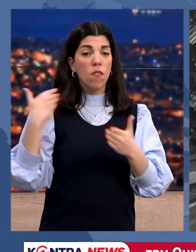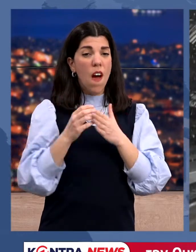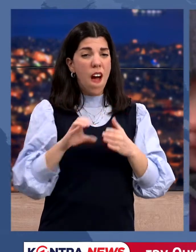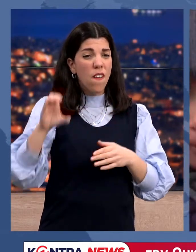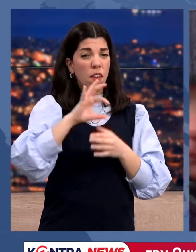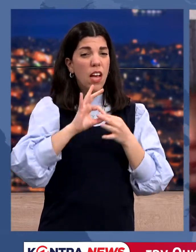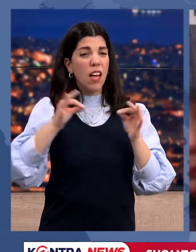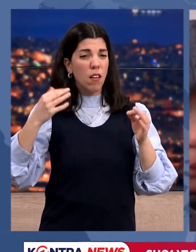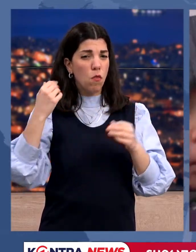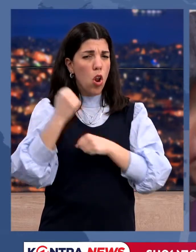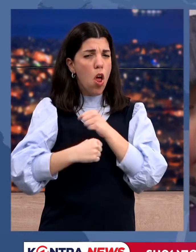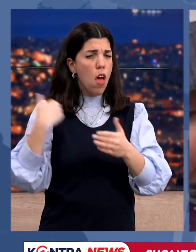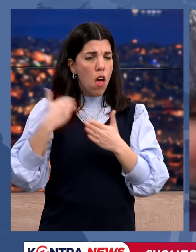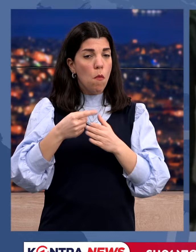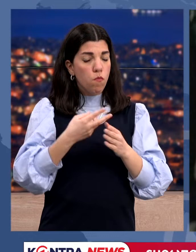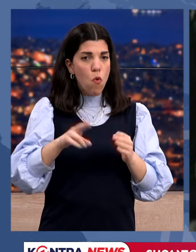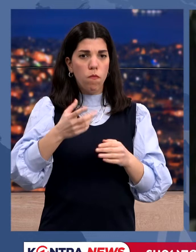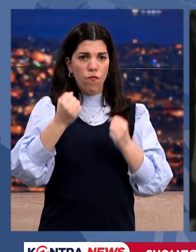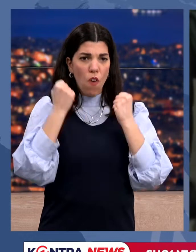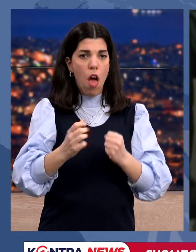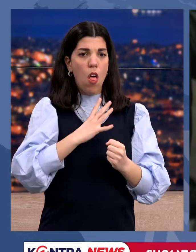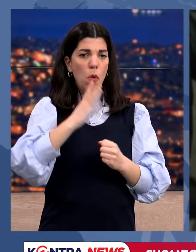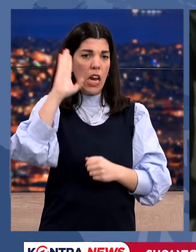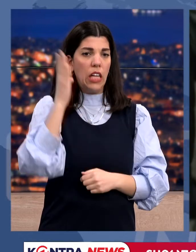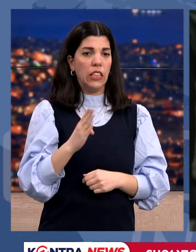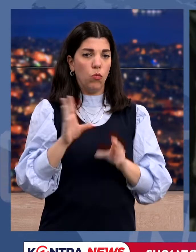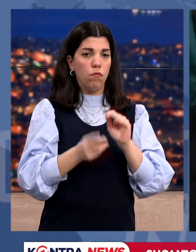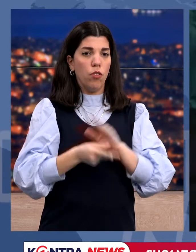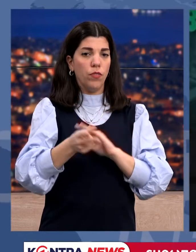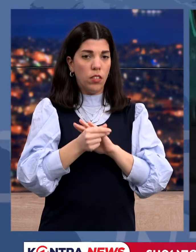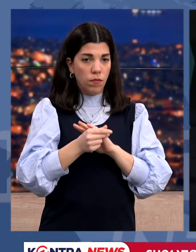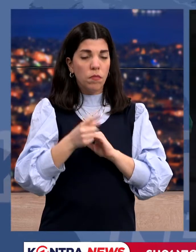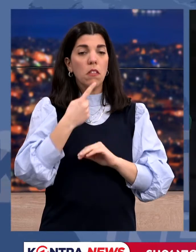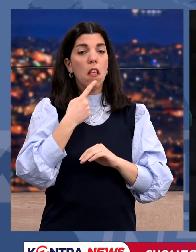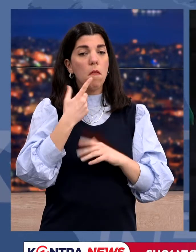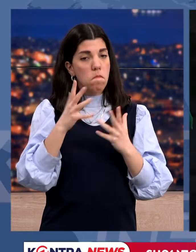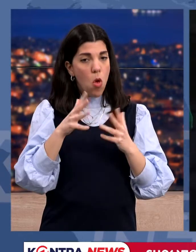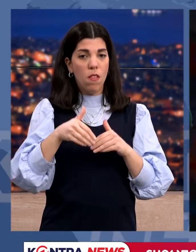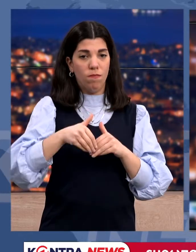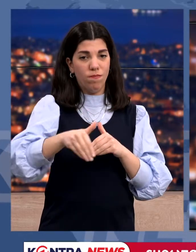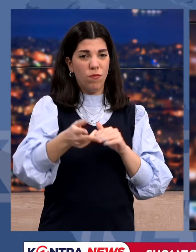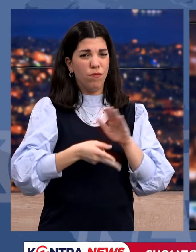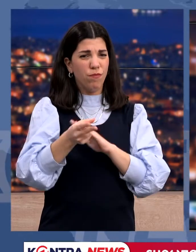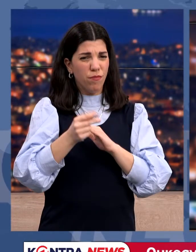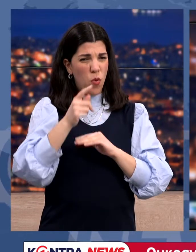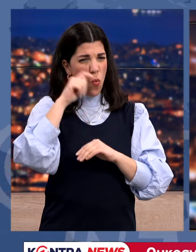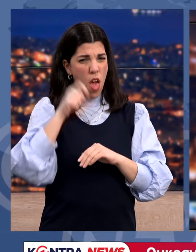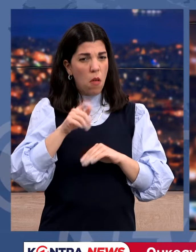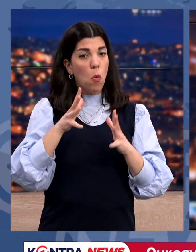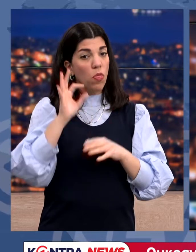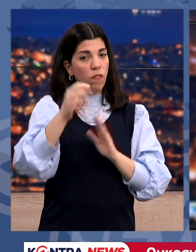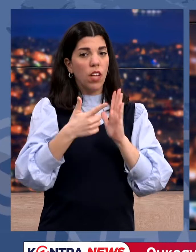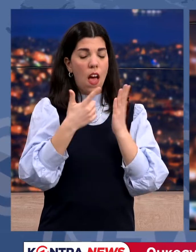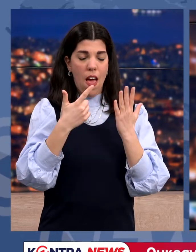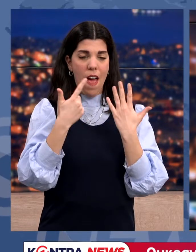ανθρωπιστική κρίση στην ευρωπαϊκή ήπειρο εδώ και πολλά χρόνια κάνουν λόγο οι ηγέτες και σημειώνουν ότι ο αριθμός των εκτοπισμένων ουκρανών